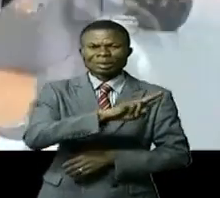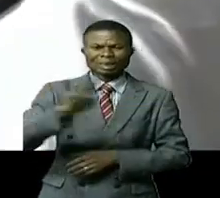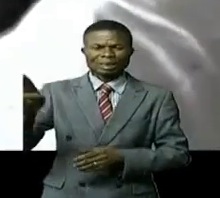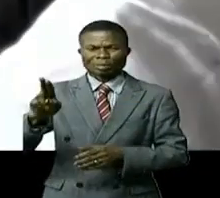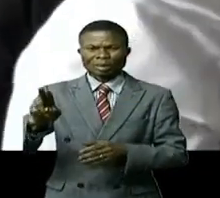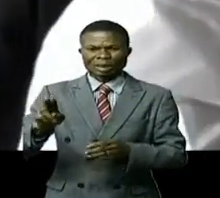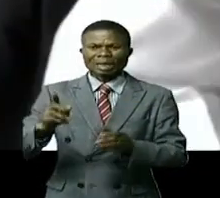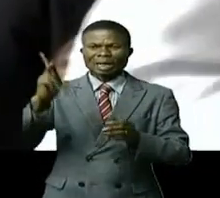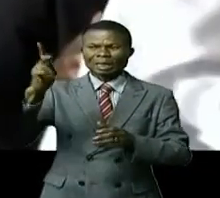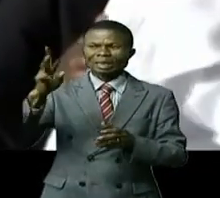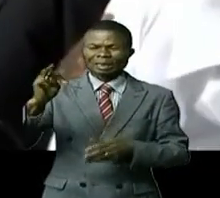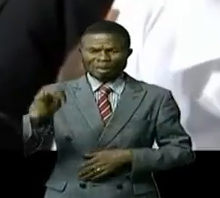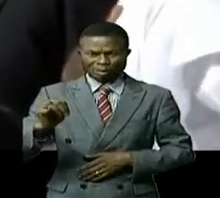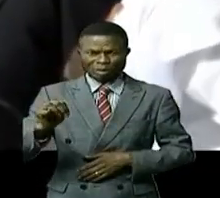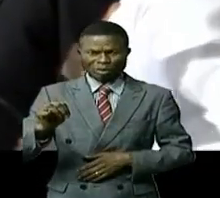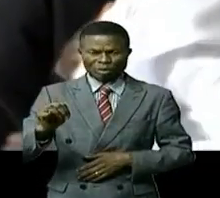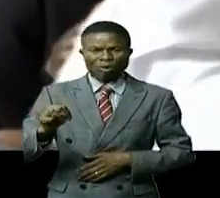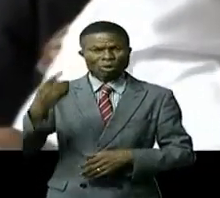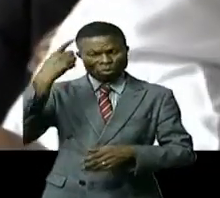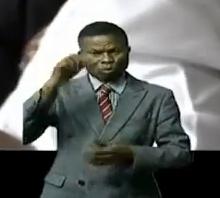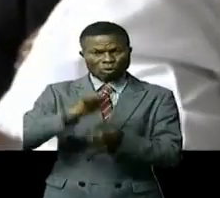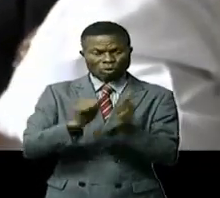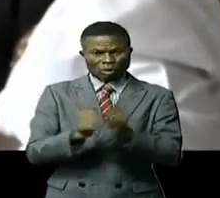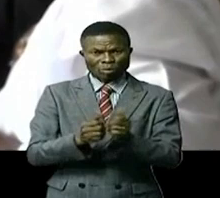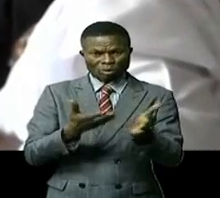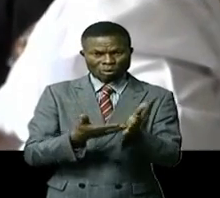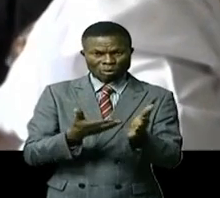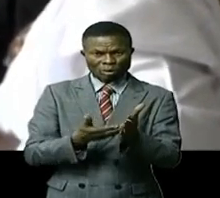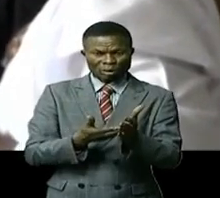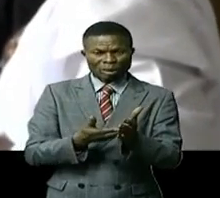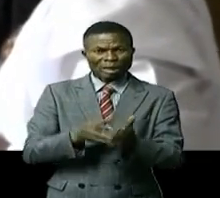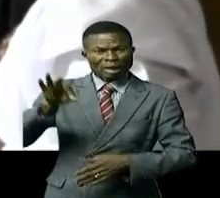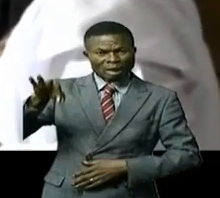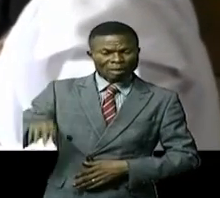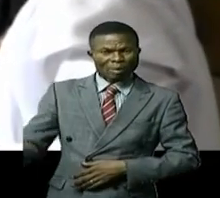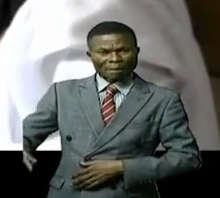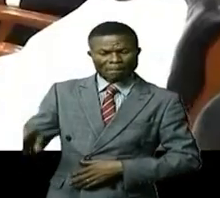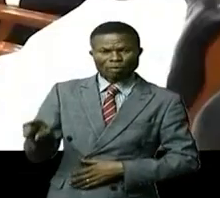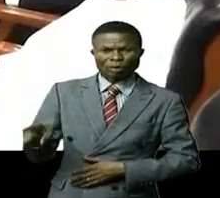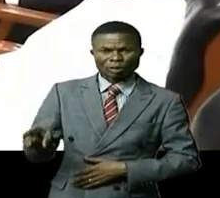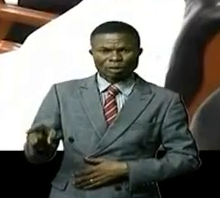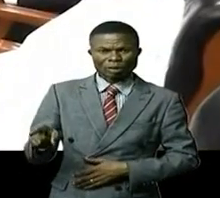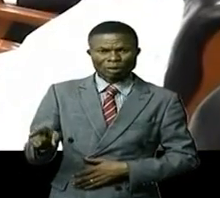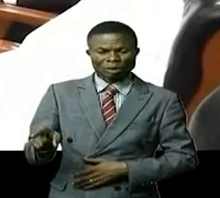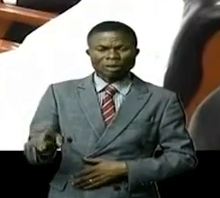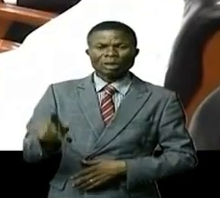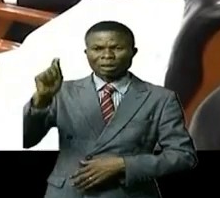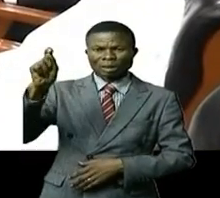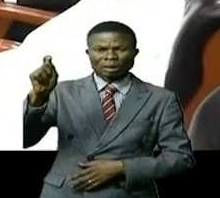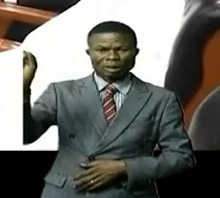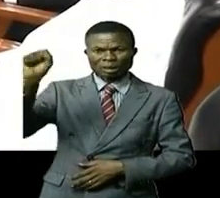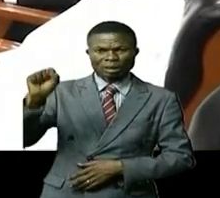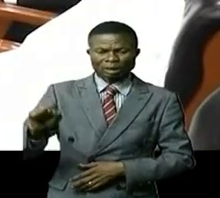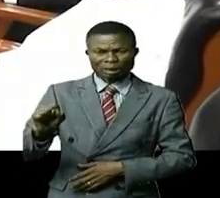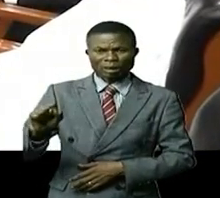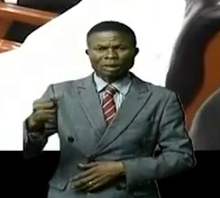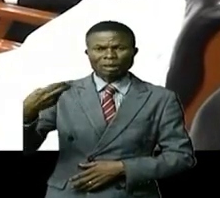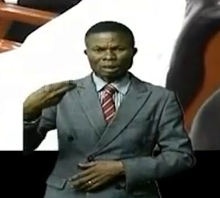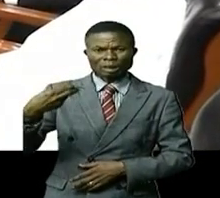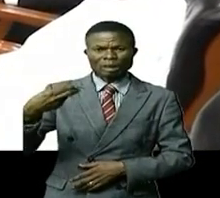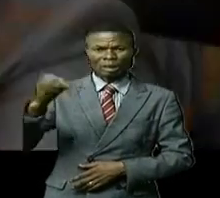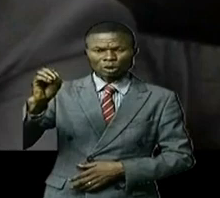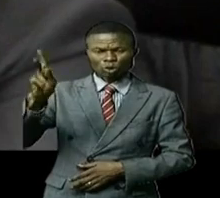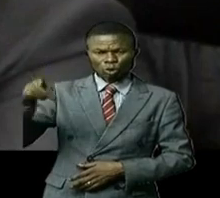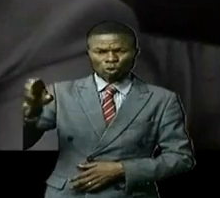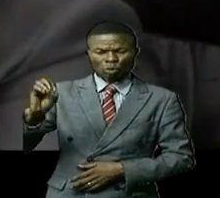de son entité administrative, pensant toujours pour le bien de sa province, celle de la Tchopo, le gouverneur AI, Maurice